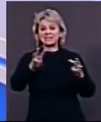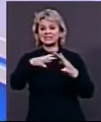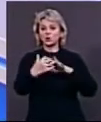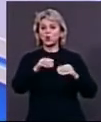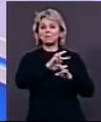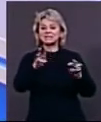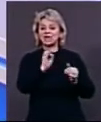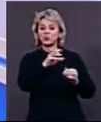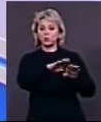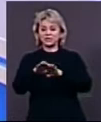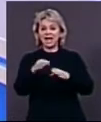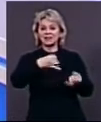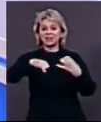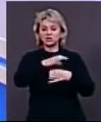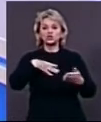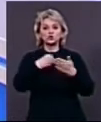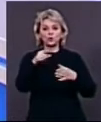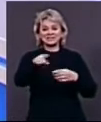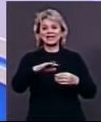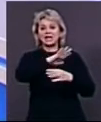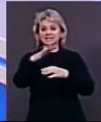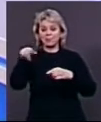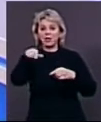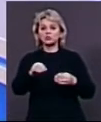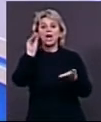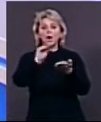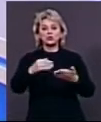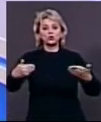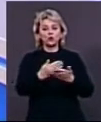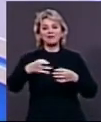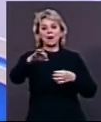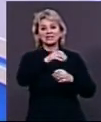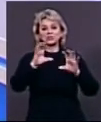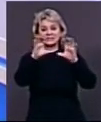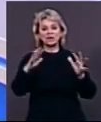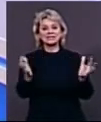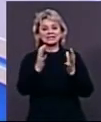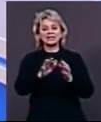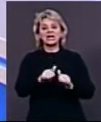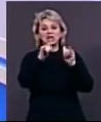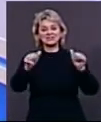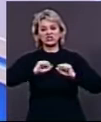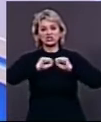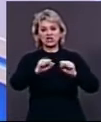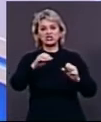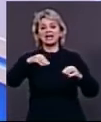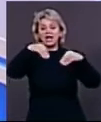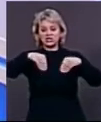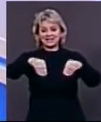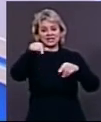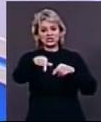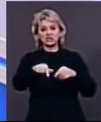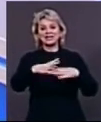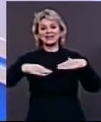Министерство имущественных отношений. Собственника донских лесополос определит новый областной закон о сохранении и развитии защитных лесных насаждений